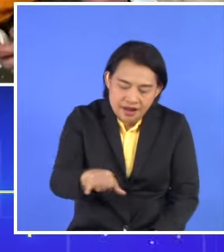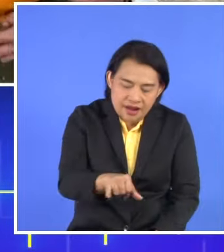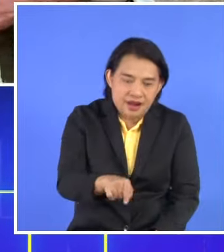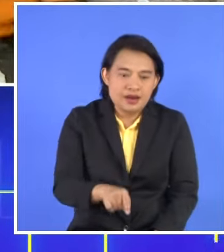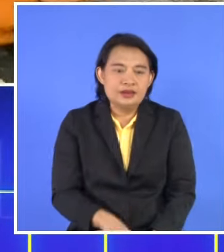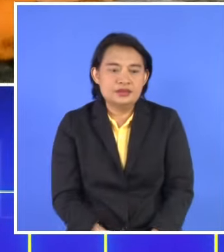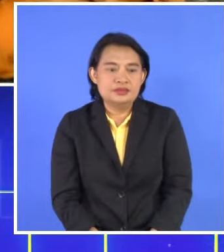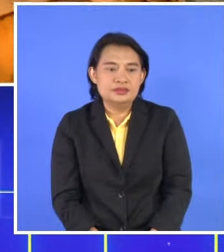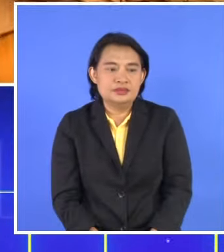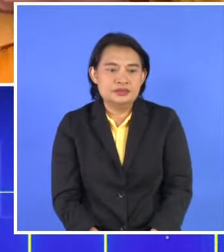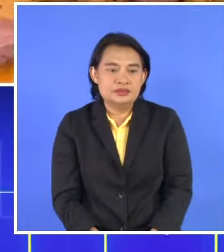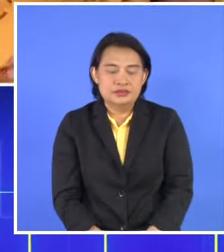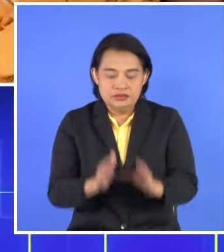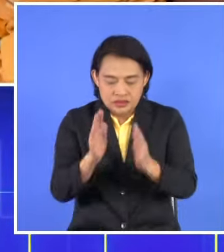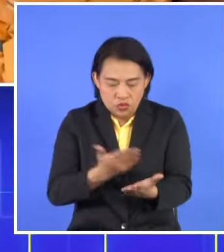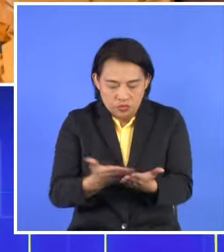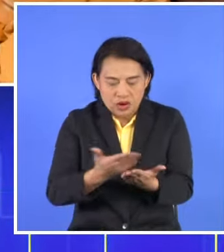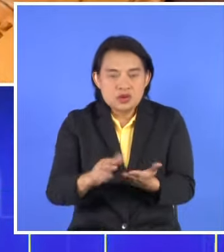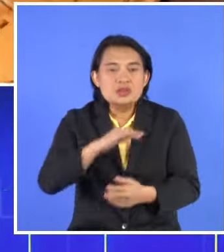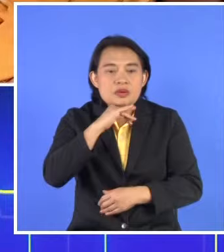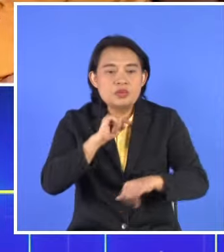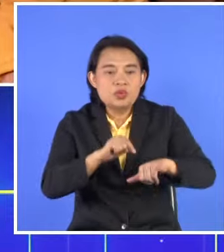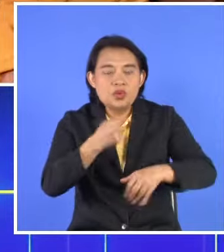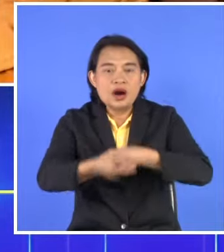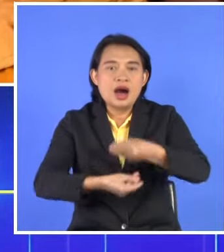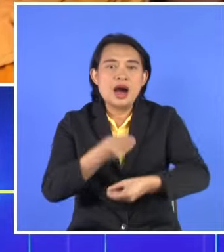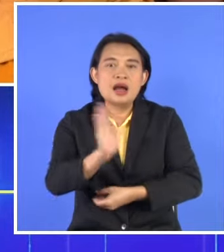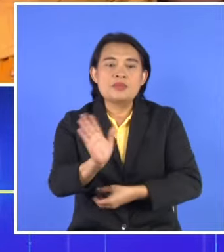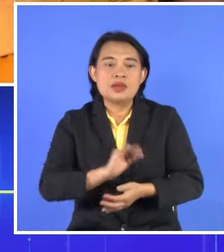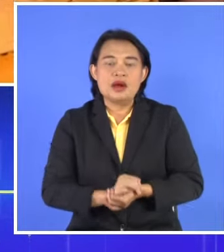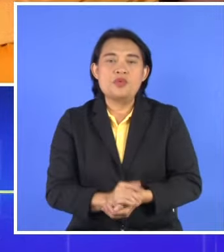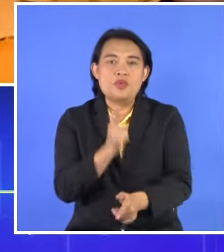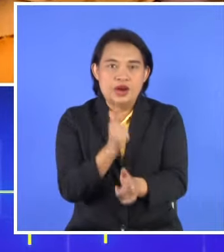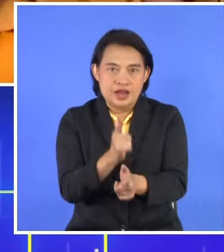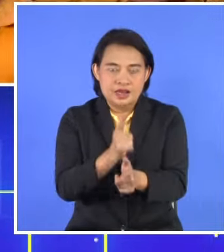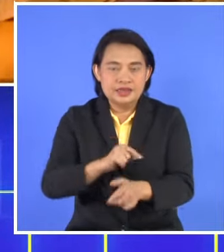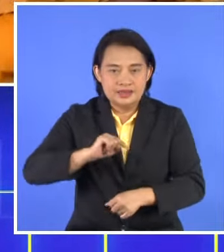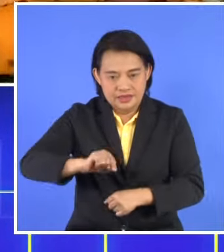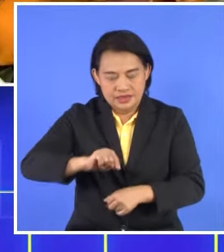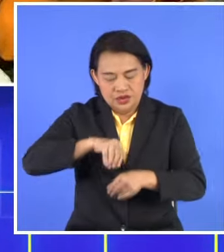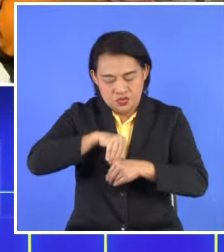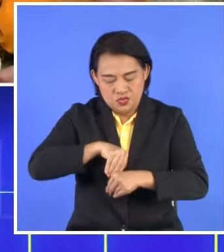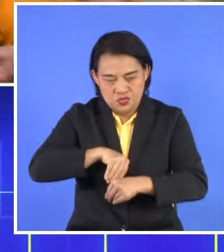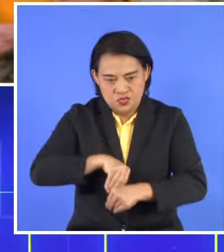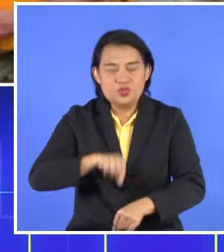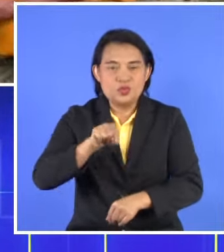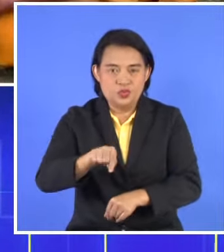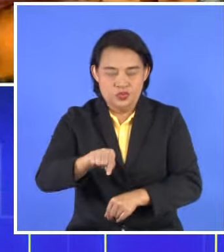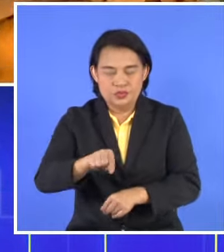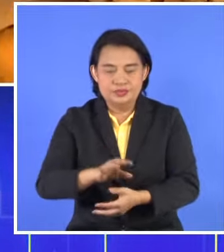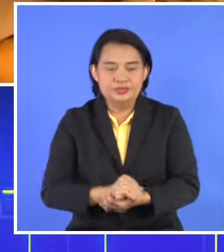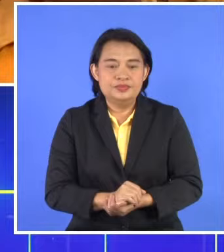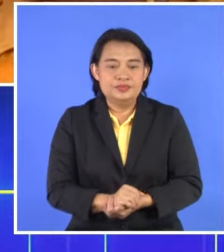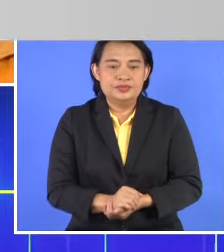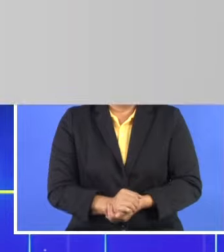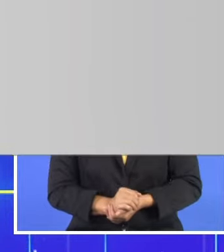หมดมีคนจะมาขอซื้อไม่ขายไม่ขายขายทำไมล่ะเออเนี่ยเลี้ยงมันจนกว่าจนกว่าใครจะไป้างนึงนั่นแหละว่าอย่างงั้น